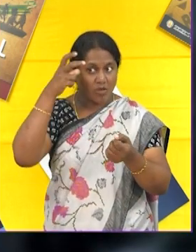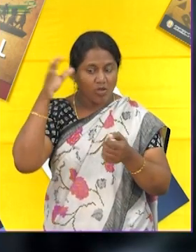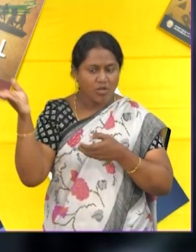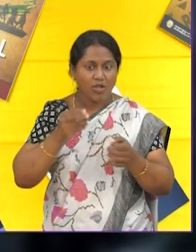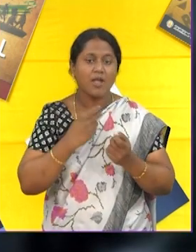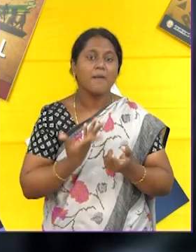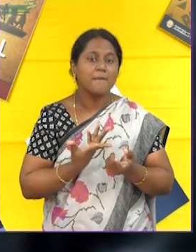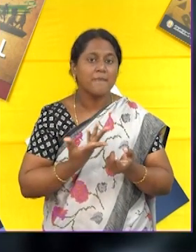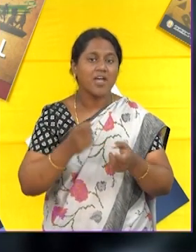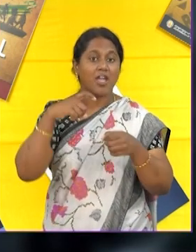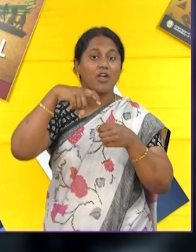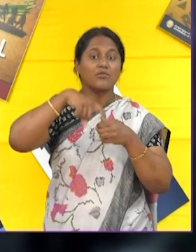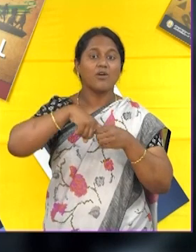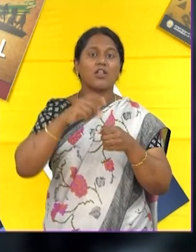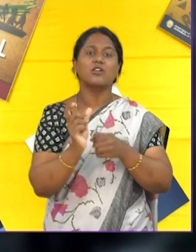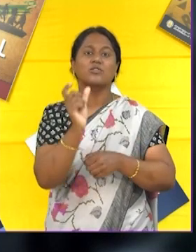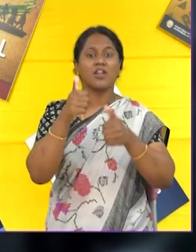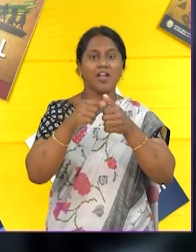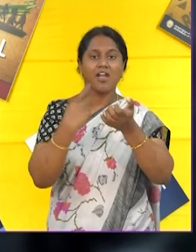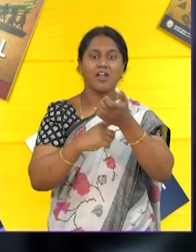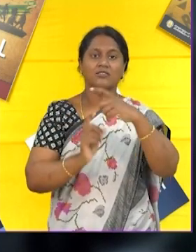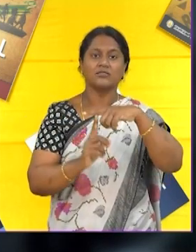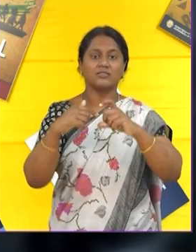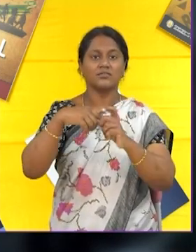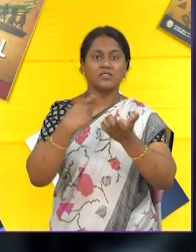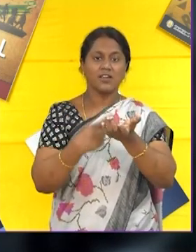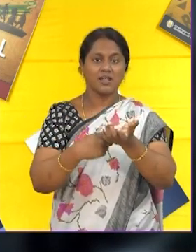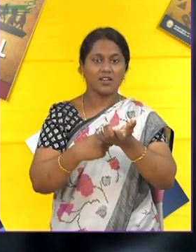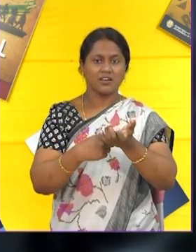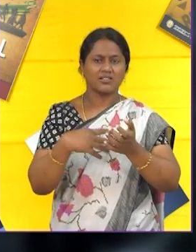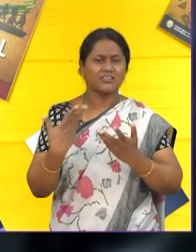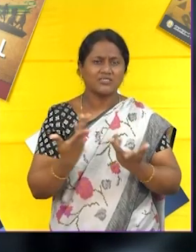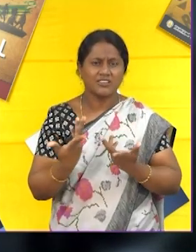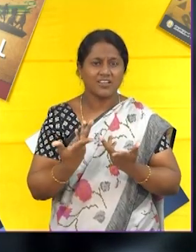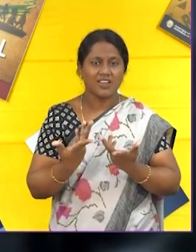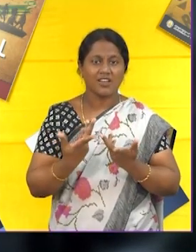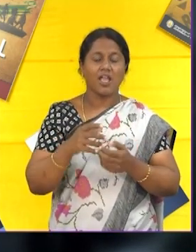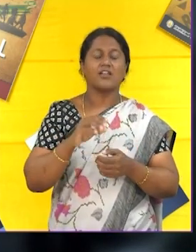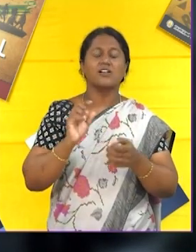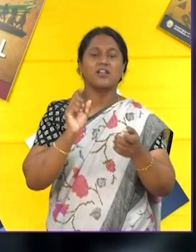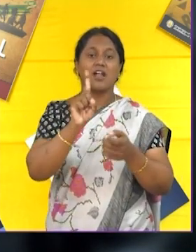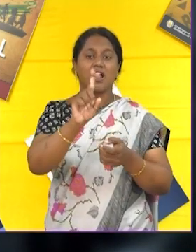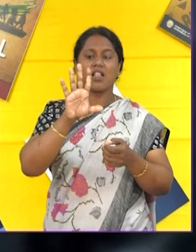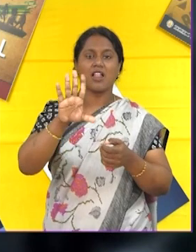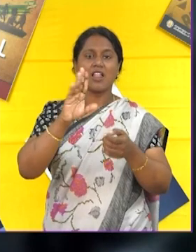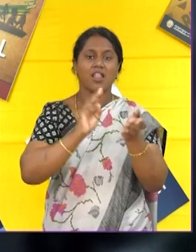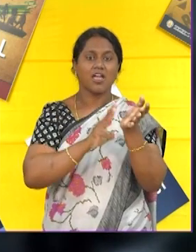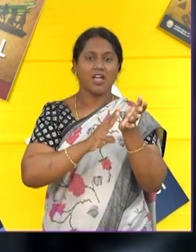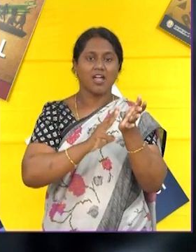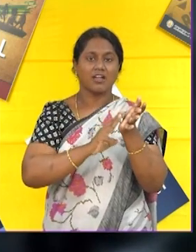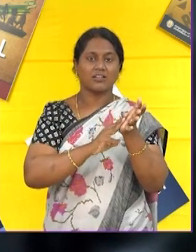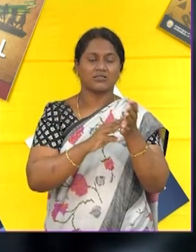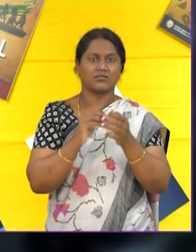நடந்துச்சுன்னா, குவார்ட்டர். சி த வேர்ட் குவார்ட்டர். குவார்ட்டர்னா என்னது? கால் அப்படின்னு அர்த்தம். 1:15, கால் மணி